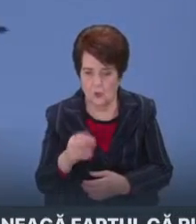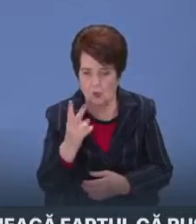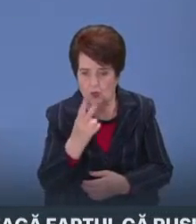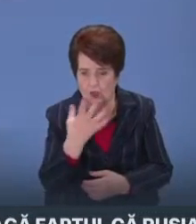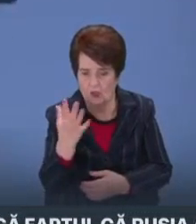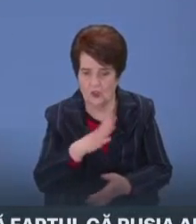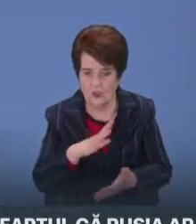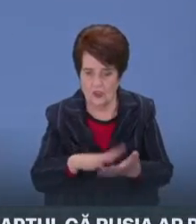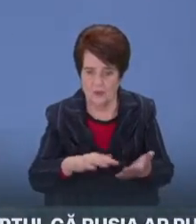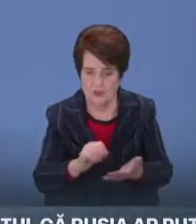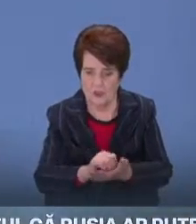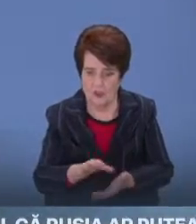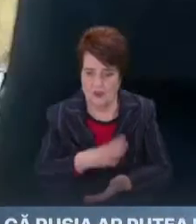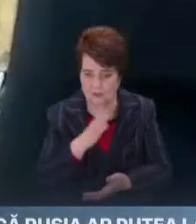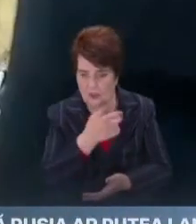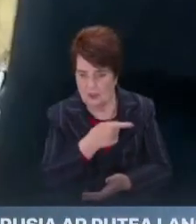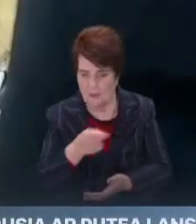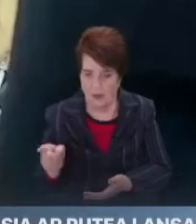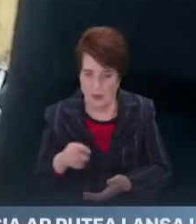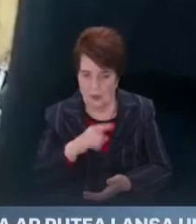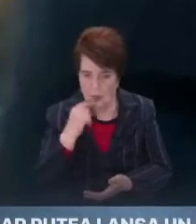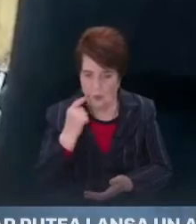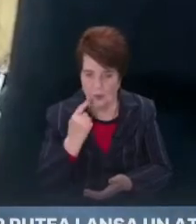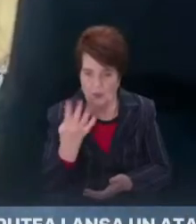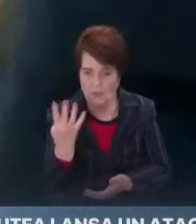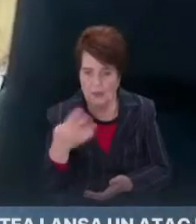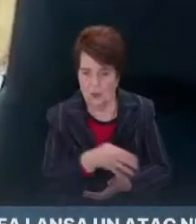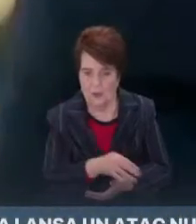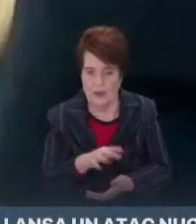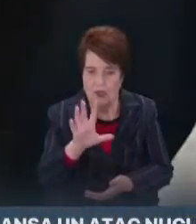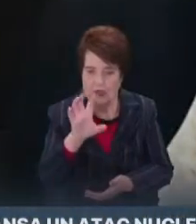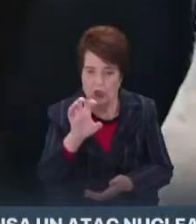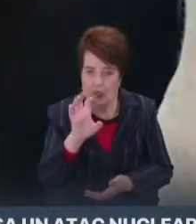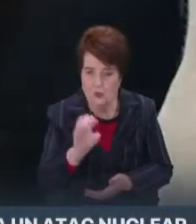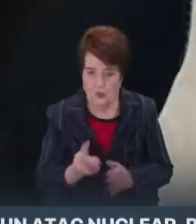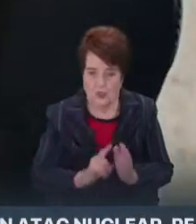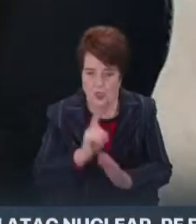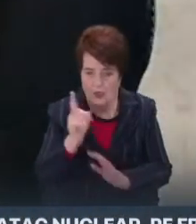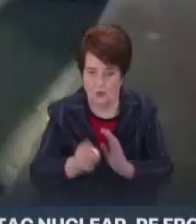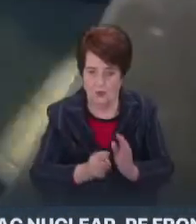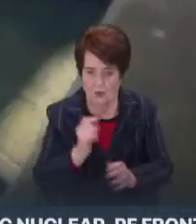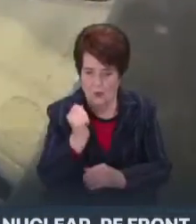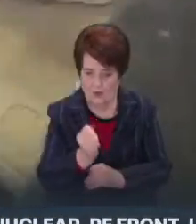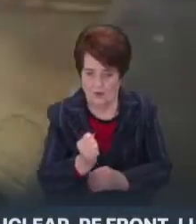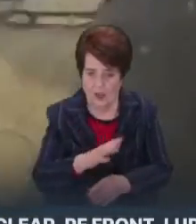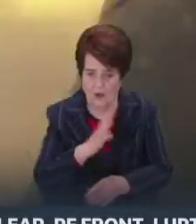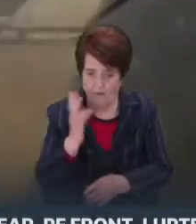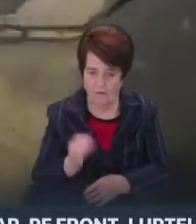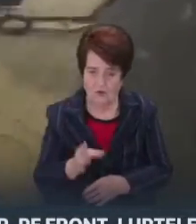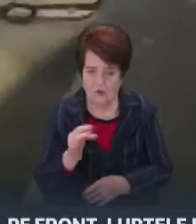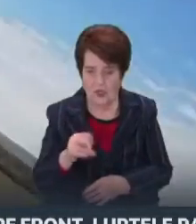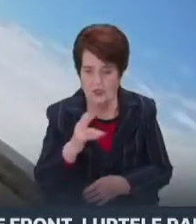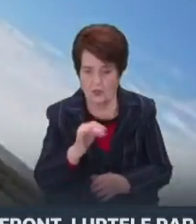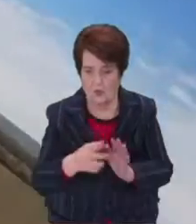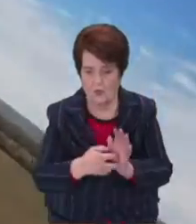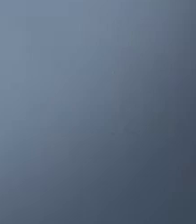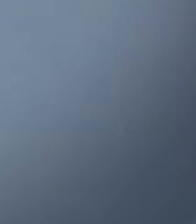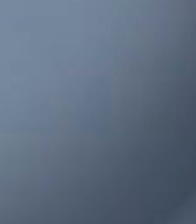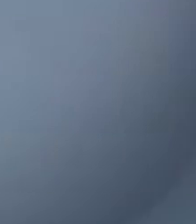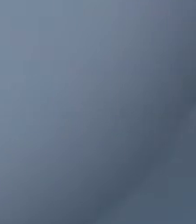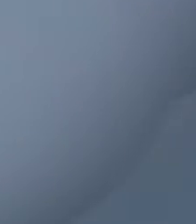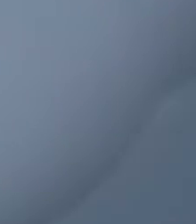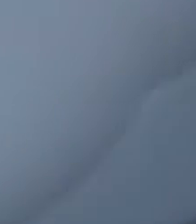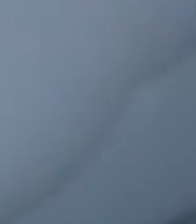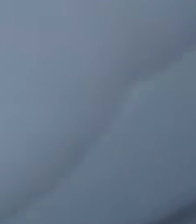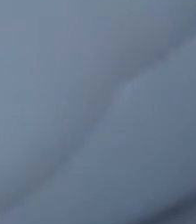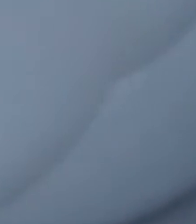În total, în această perioadă, Rusia a efectuat 4.500 de lovituri cu rachete și peste 8.000 de raiduri aeriene.